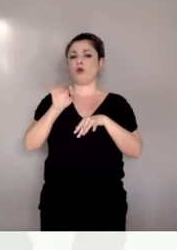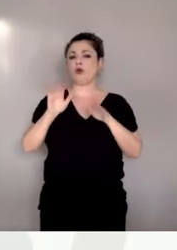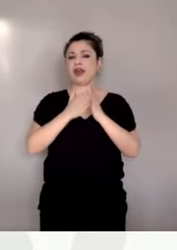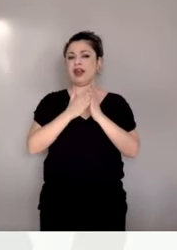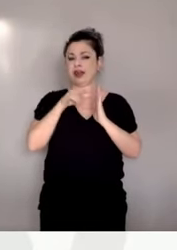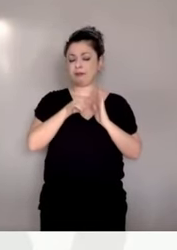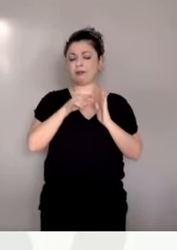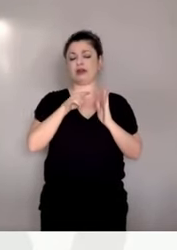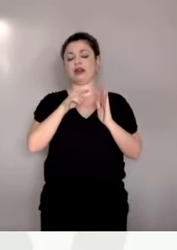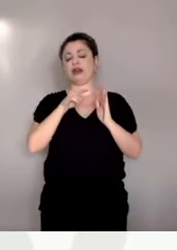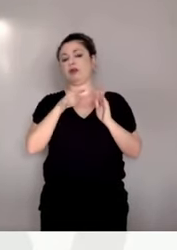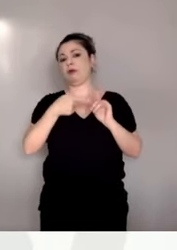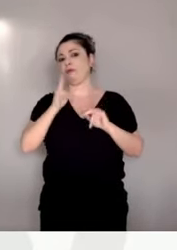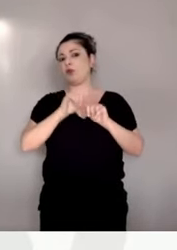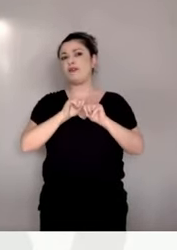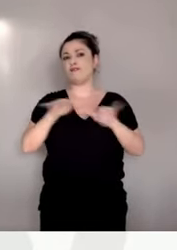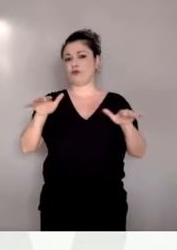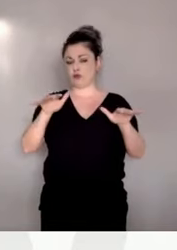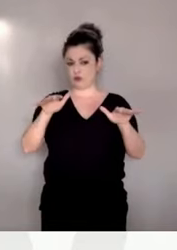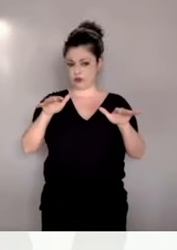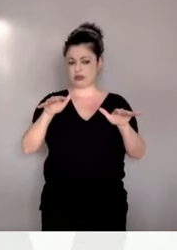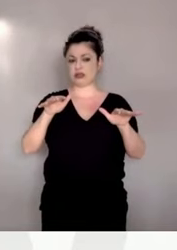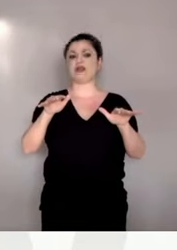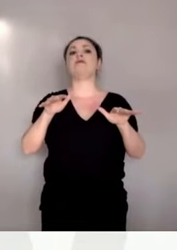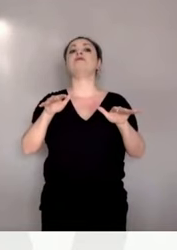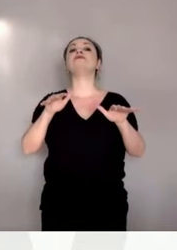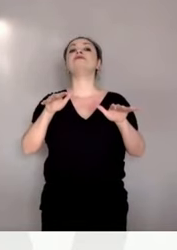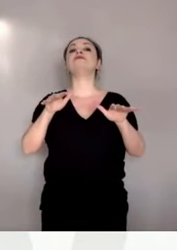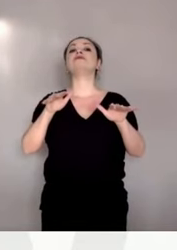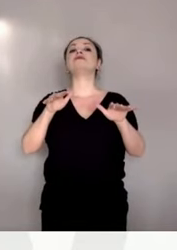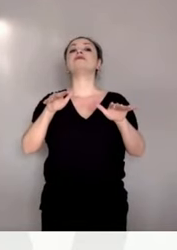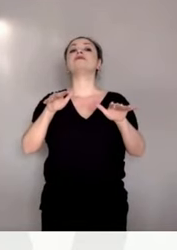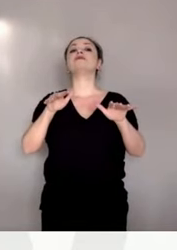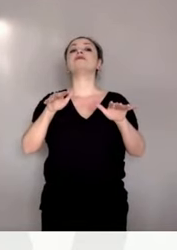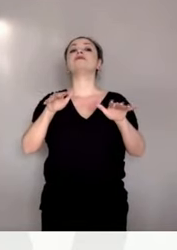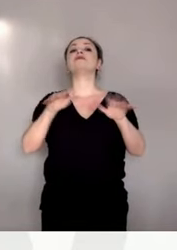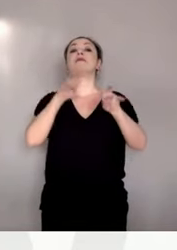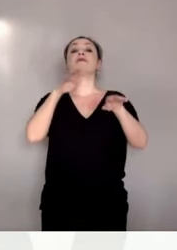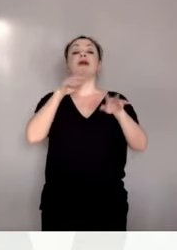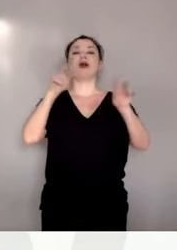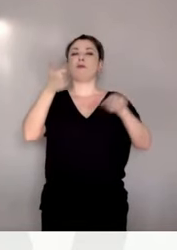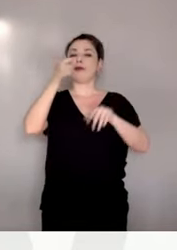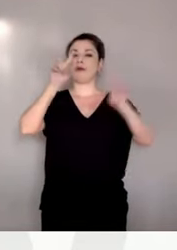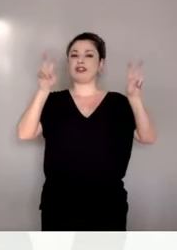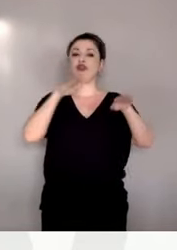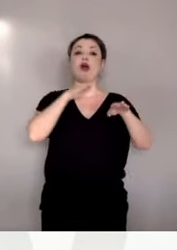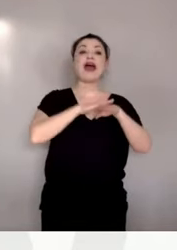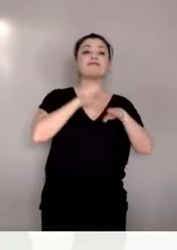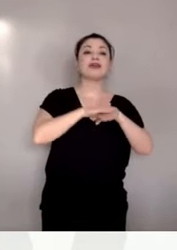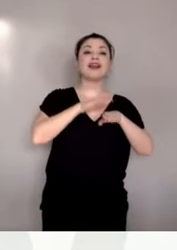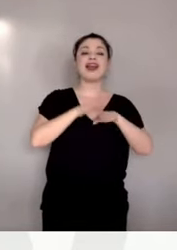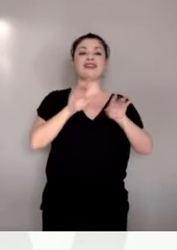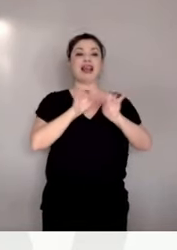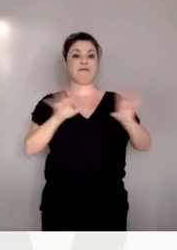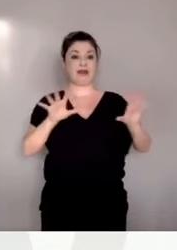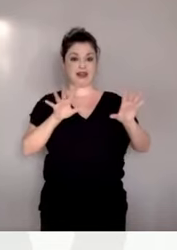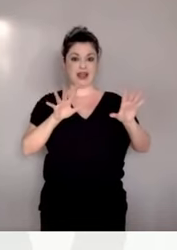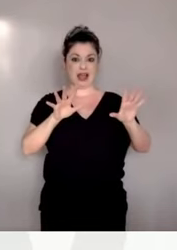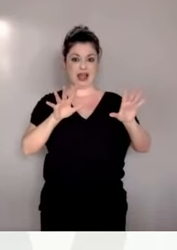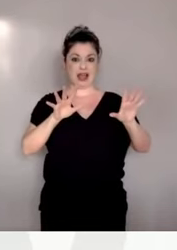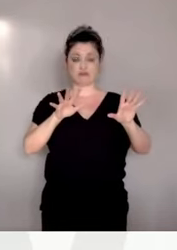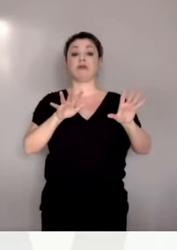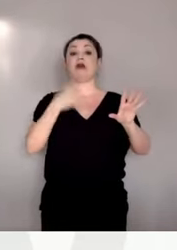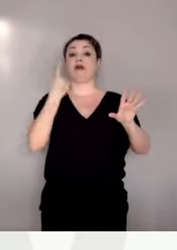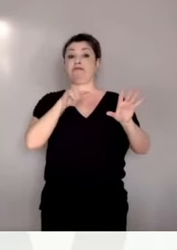letti, tra i più importanti, a partire da appunto L'esperienza della libertà, già nominato, che sarà anche